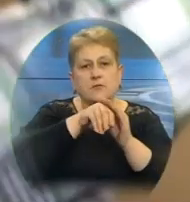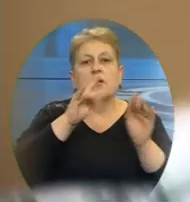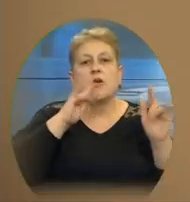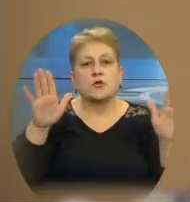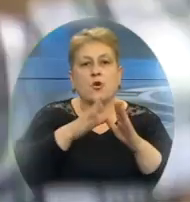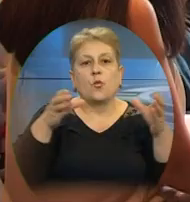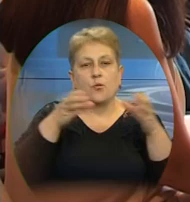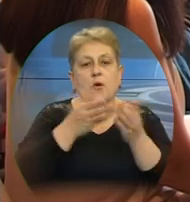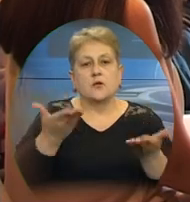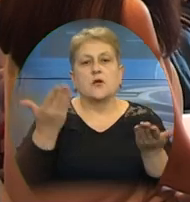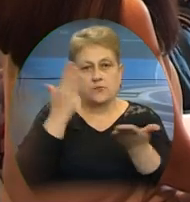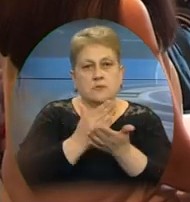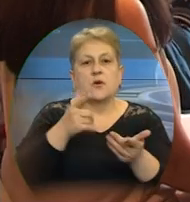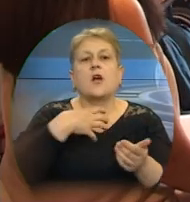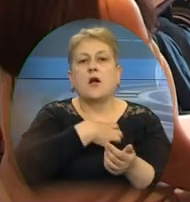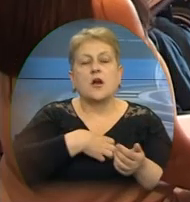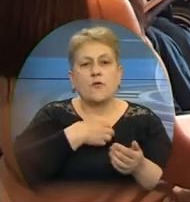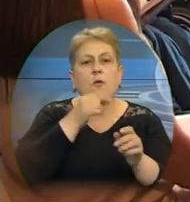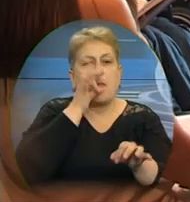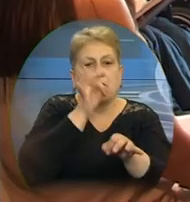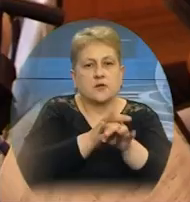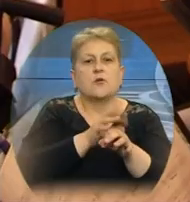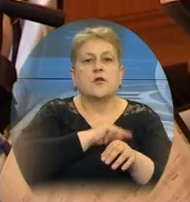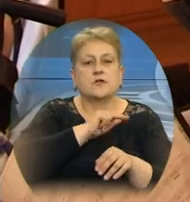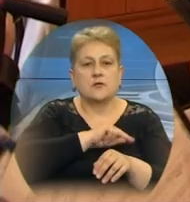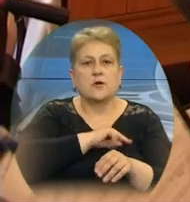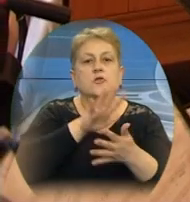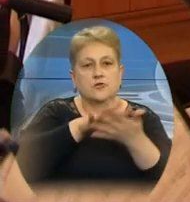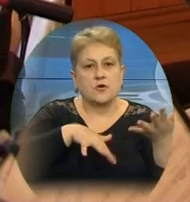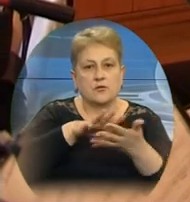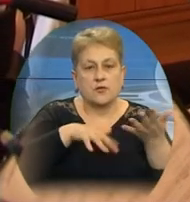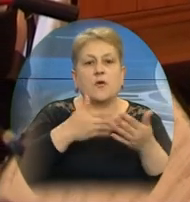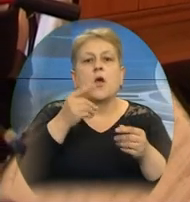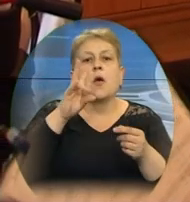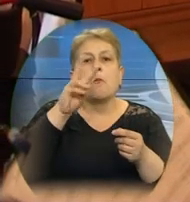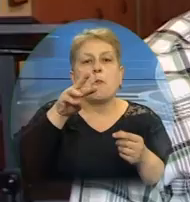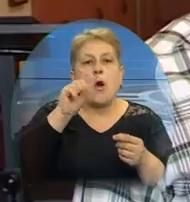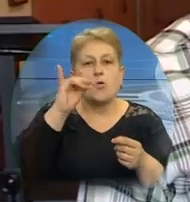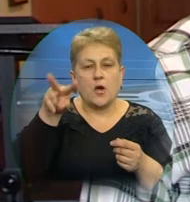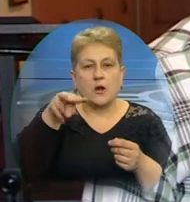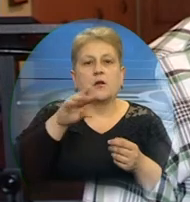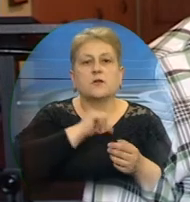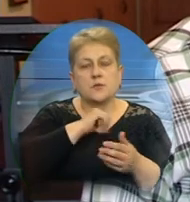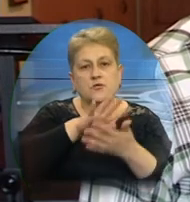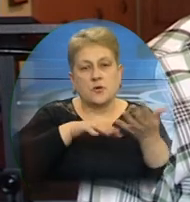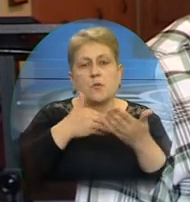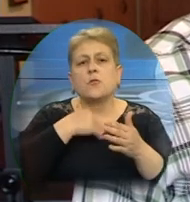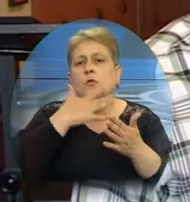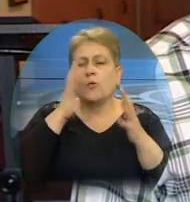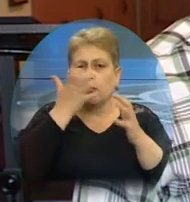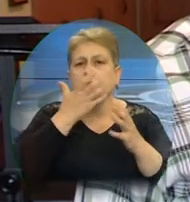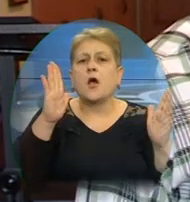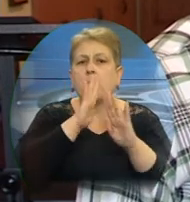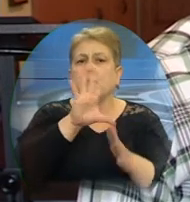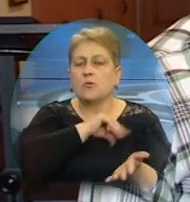երգչախումբը կայացել։ Այսօր արդեն այս կարևոր և պատասխանատու աշխատանքը շարունակում է Մանուել Օհանյանը։ Լուրջ համերգներ են գունեցել եկող